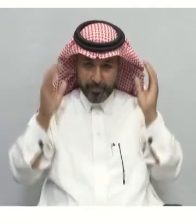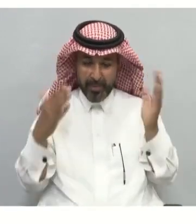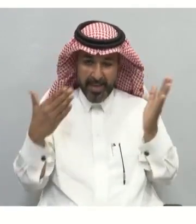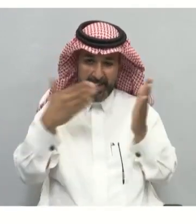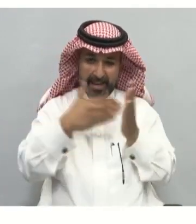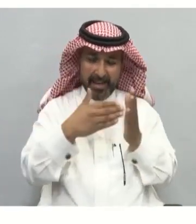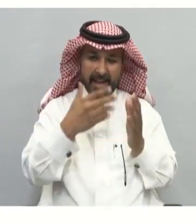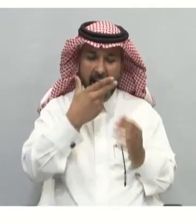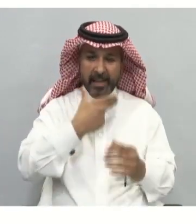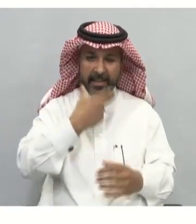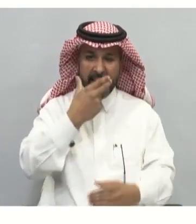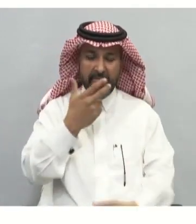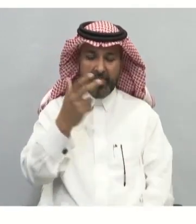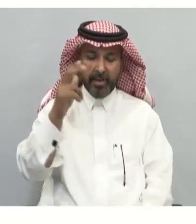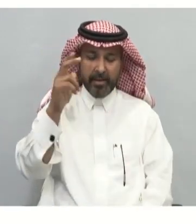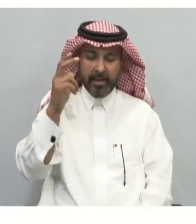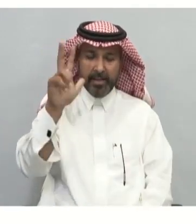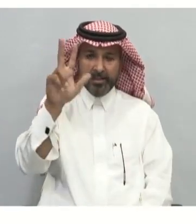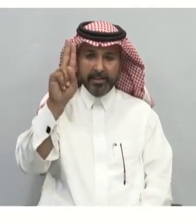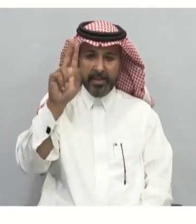الاول الى الحديث